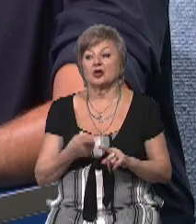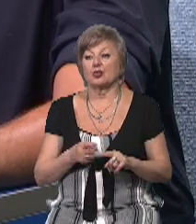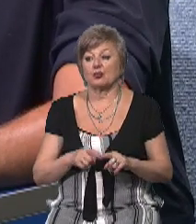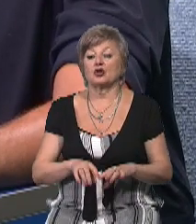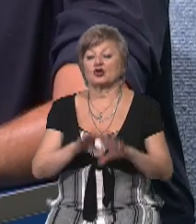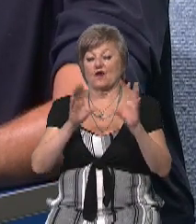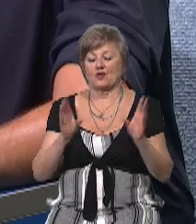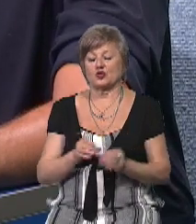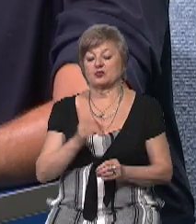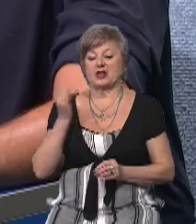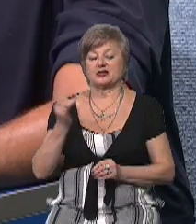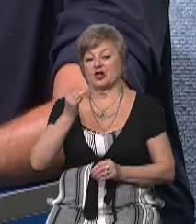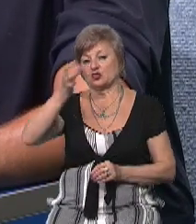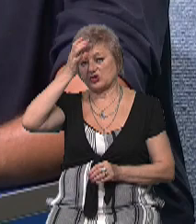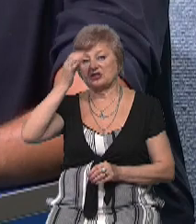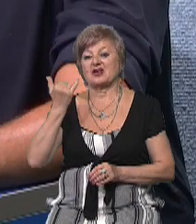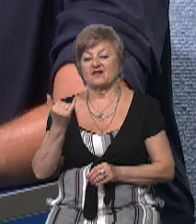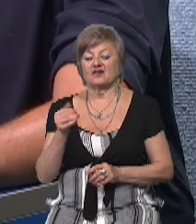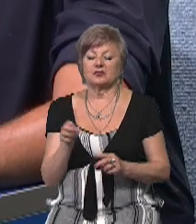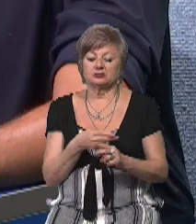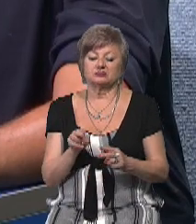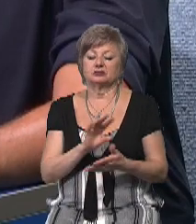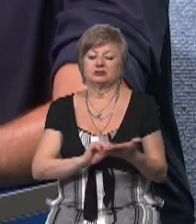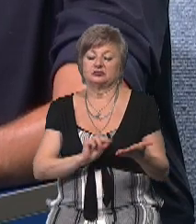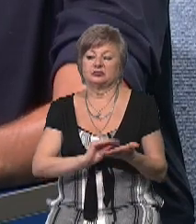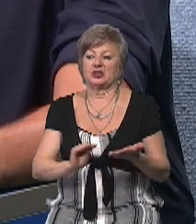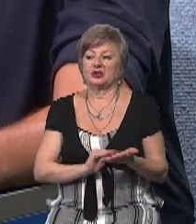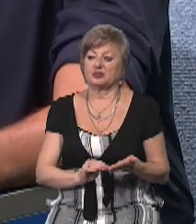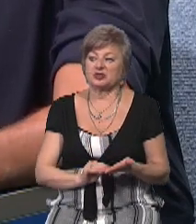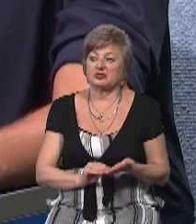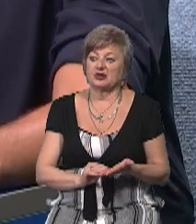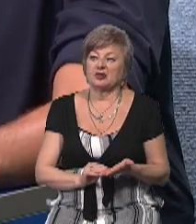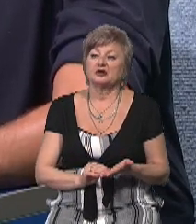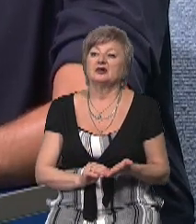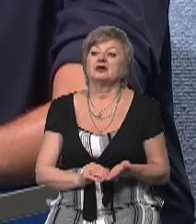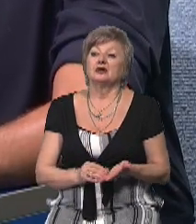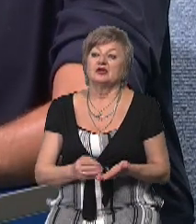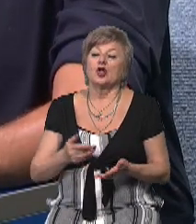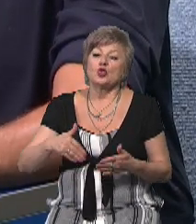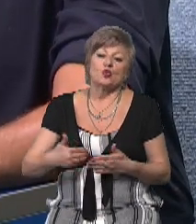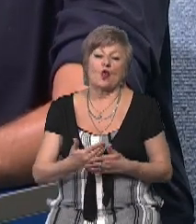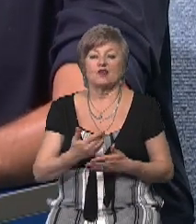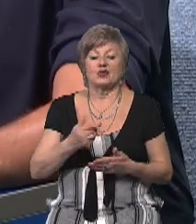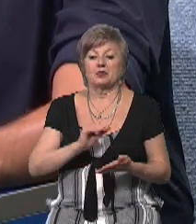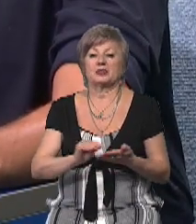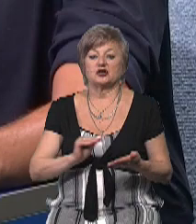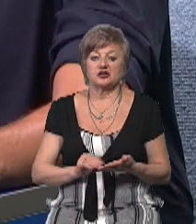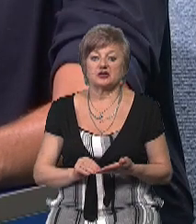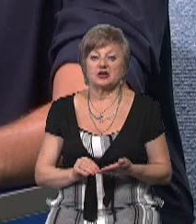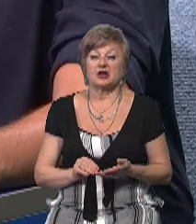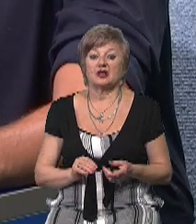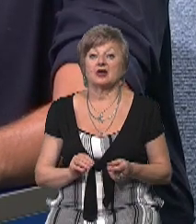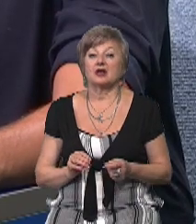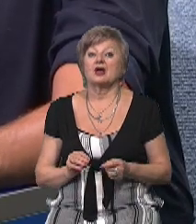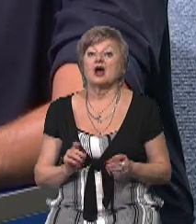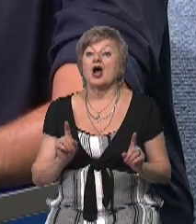загалом історичне знання. Говорять, ви переписуєте в угоду кон'юнктурщики. Чи не переписуєте, а відкриваєте нове. Так, відповідно. А як суспільство